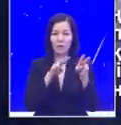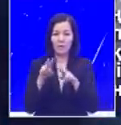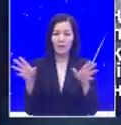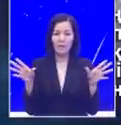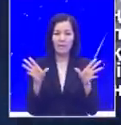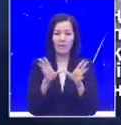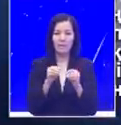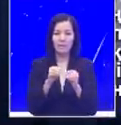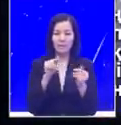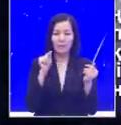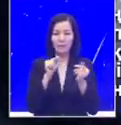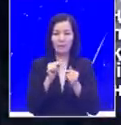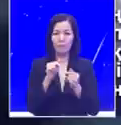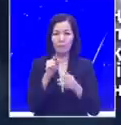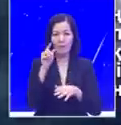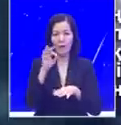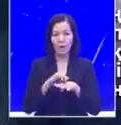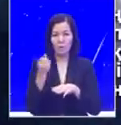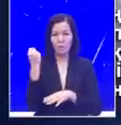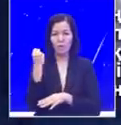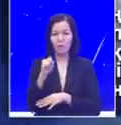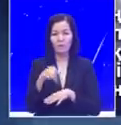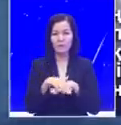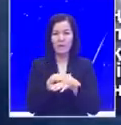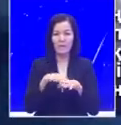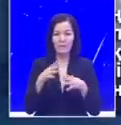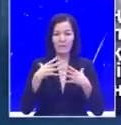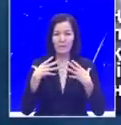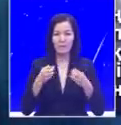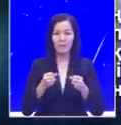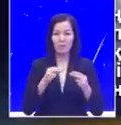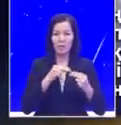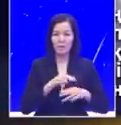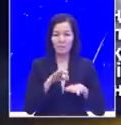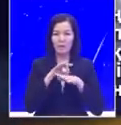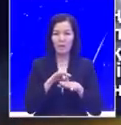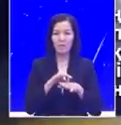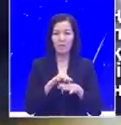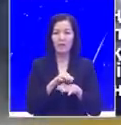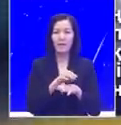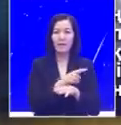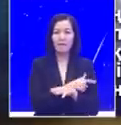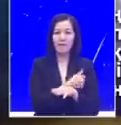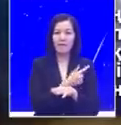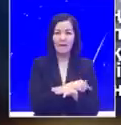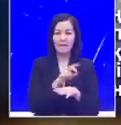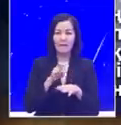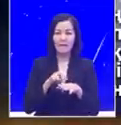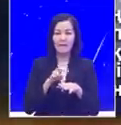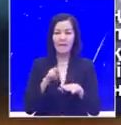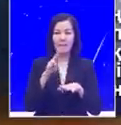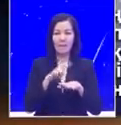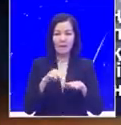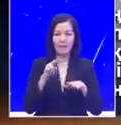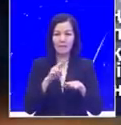жұмыла күрессек, індетті жеңеміз. Халықтың денсаулығы үшін аянбай еңбек етіп жатқан дәрігерлерге, полиция қызметкерлері